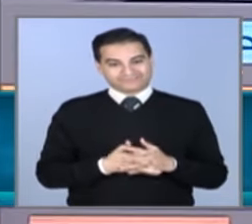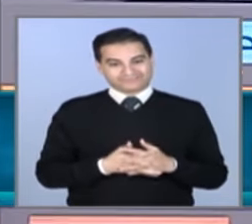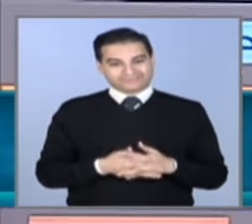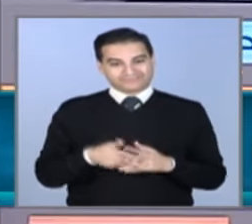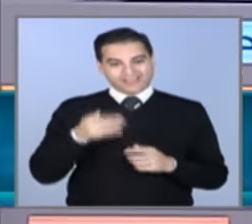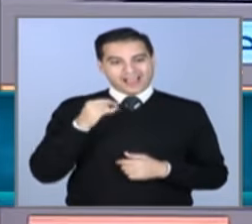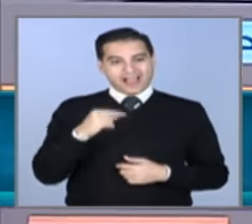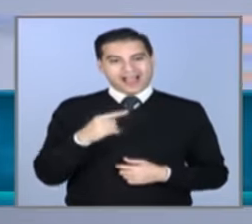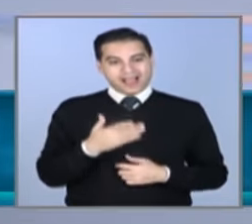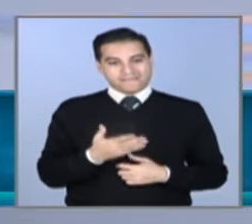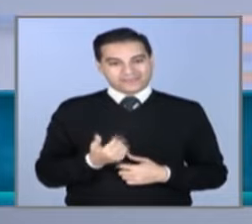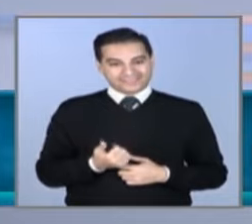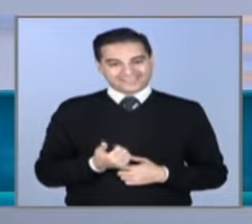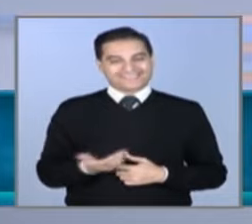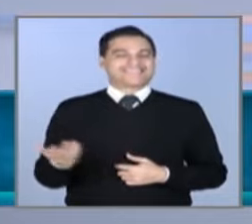أحمد.